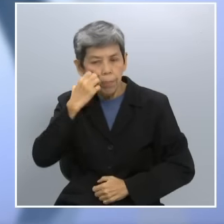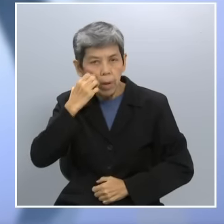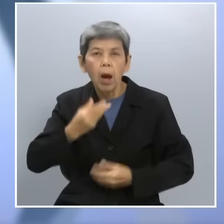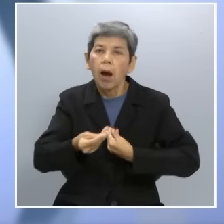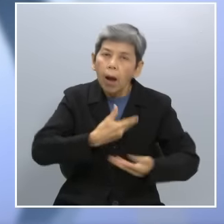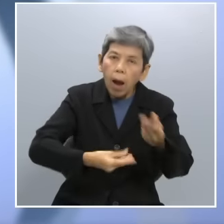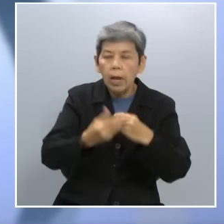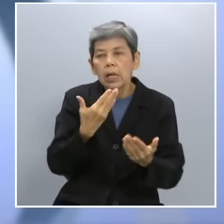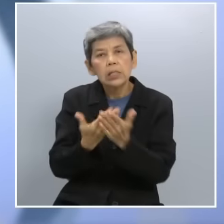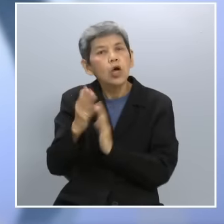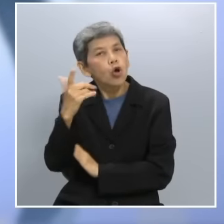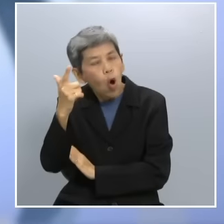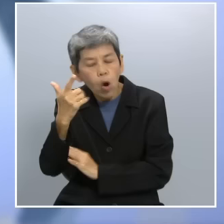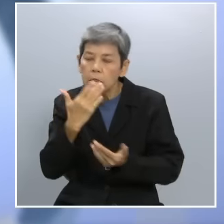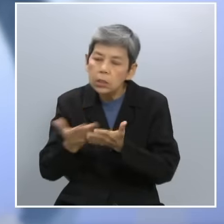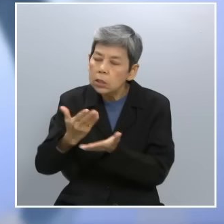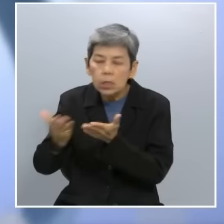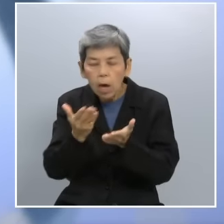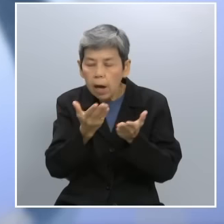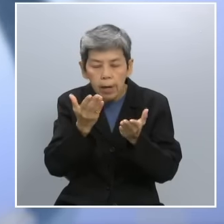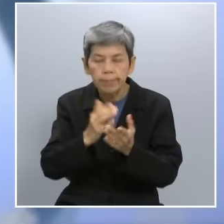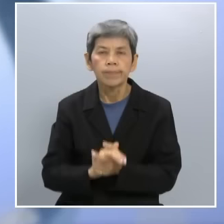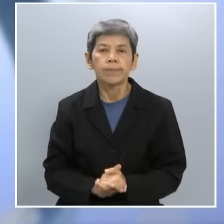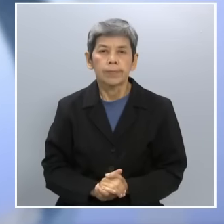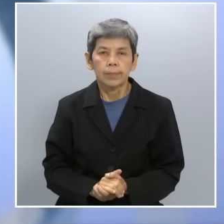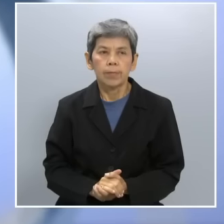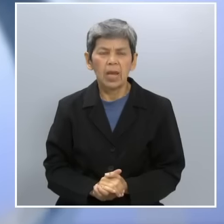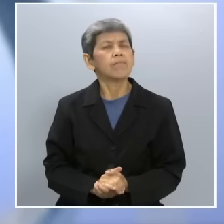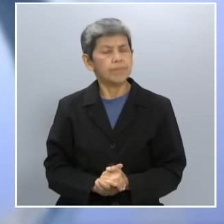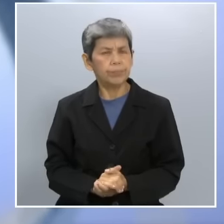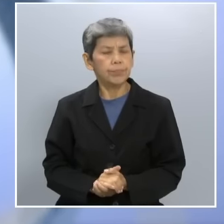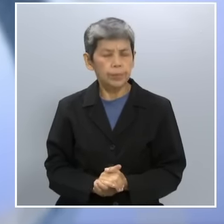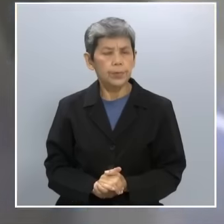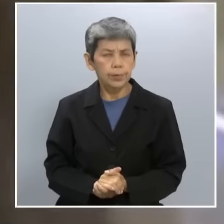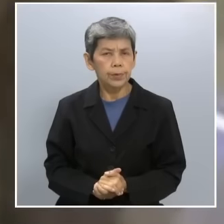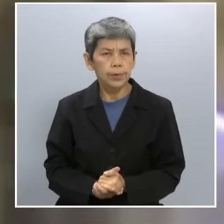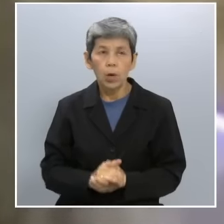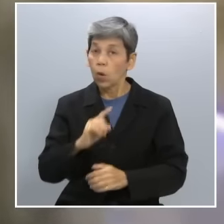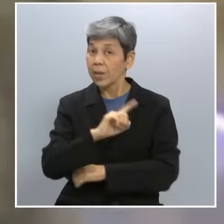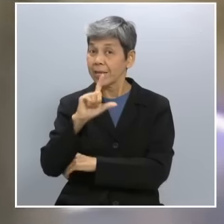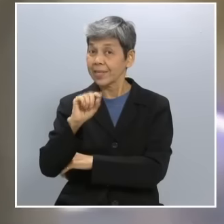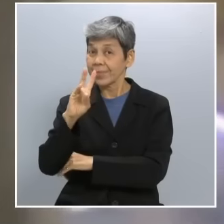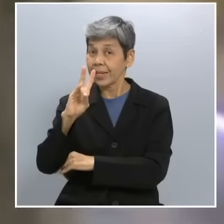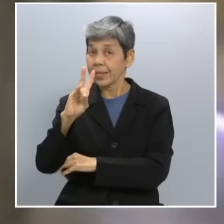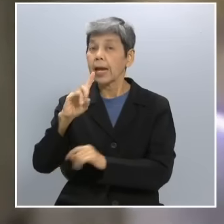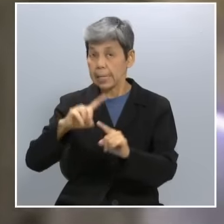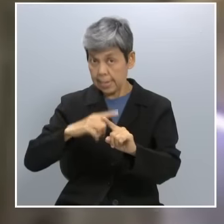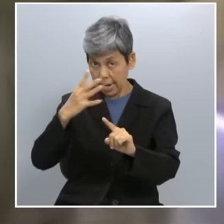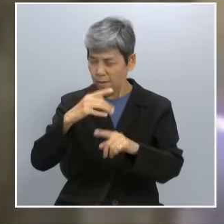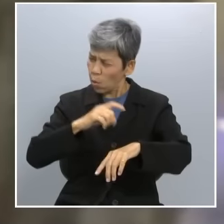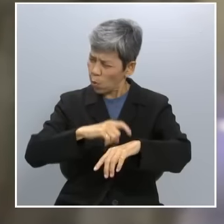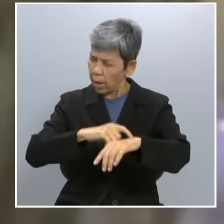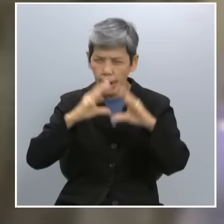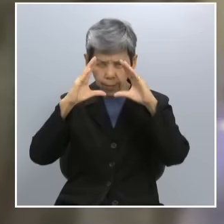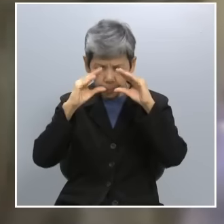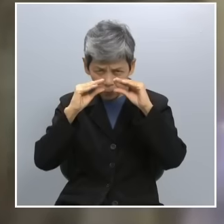ขายไปซื้อทองต่างๆนานาคุณผู้ชมครับทีนี้ก็ต้องบอกแบบนี้คุณผู้ชมครับวันที่ 27พฤษภาคมนะครับเวลาประมาณสัก